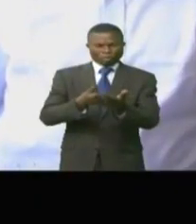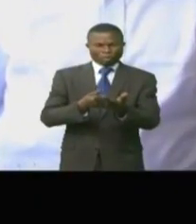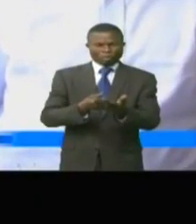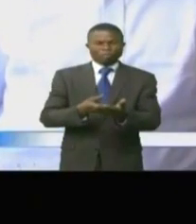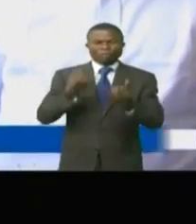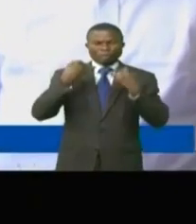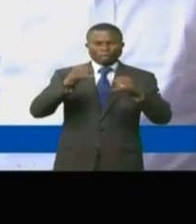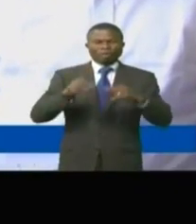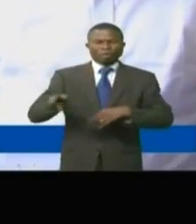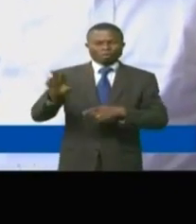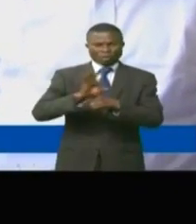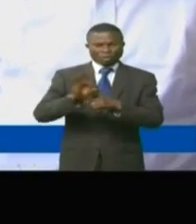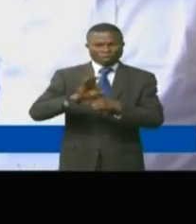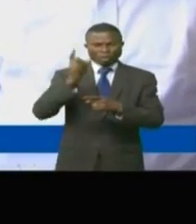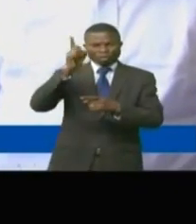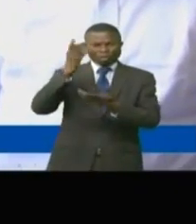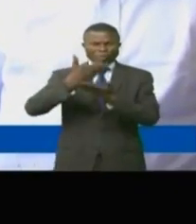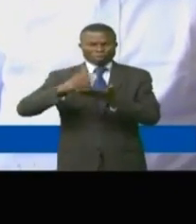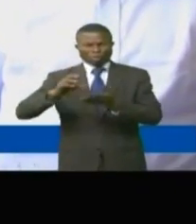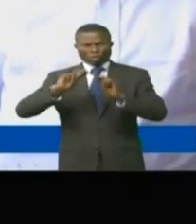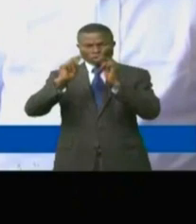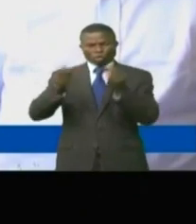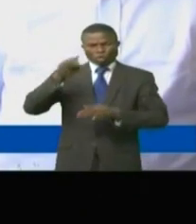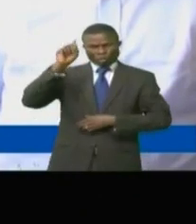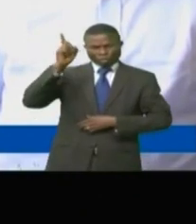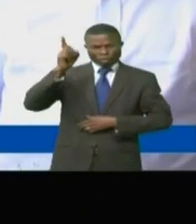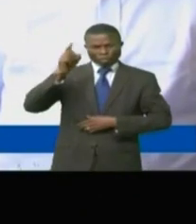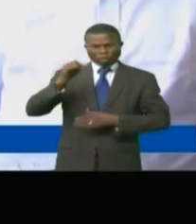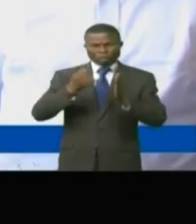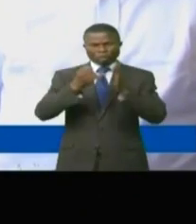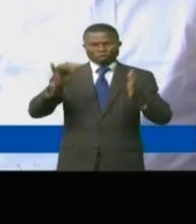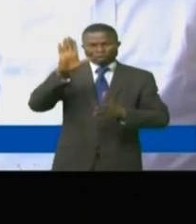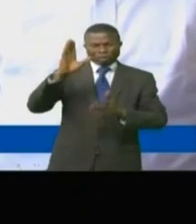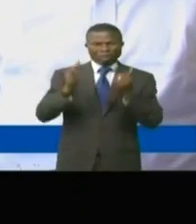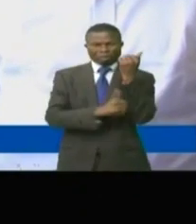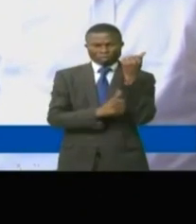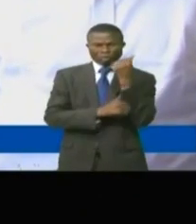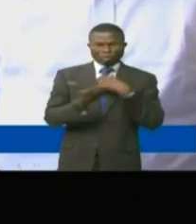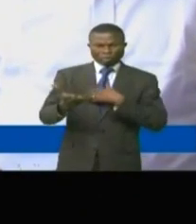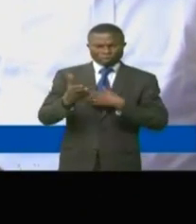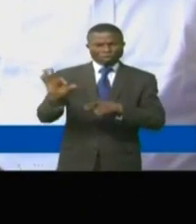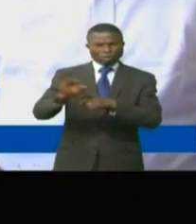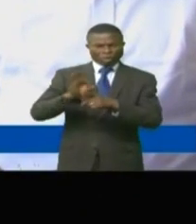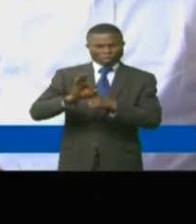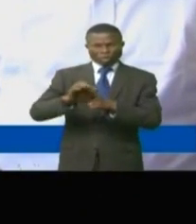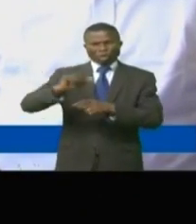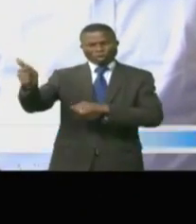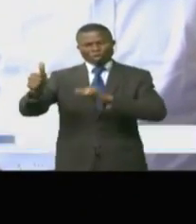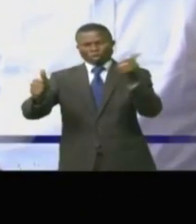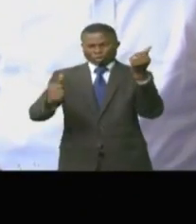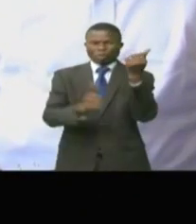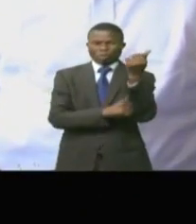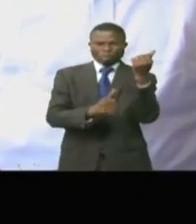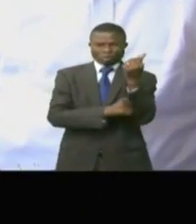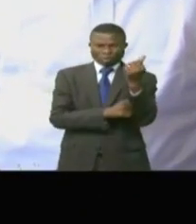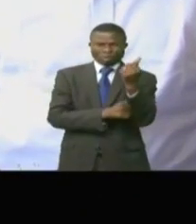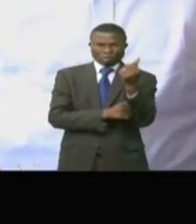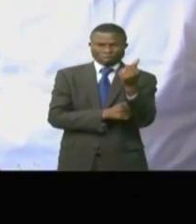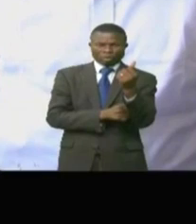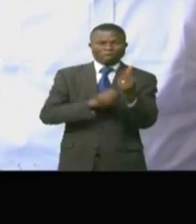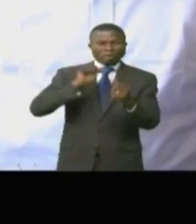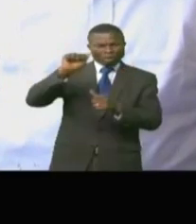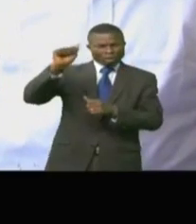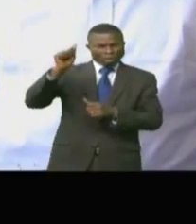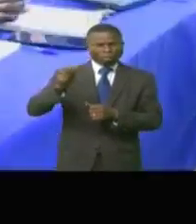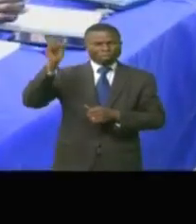formons ici à la première phase un premier groupe, un peu plus de 65 personnes. Eux vont former aussi d'autres formateurs qui, eux, à leur tour, vont